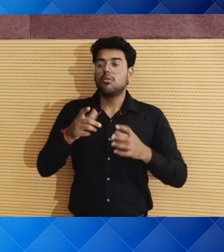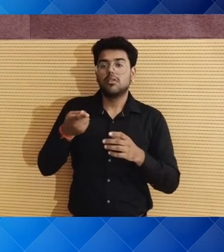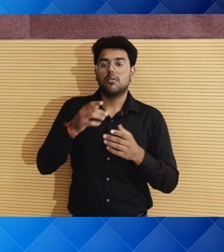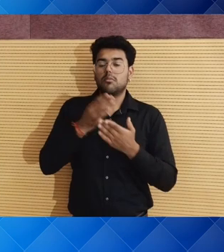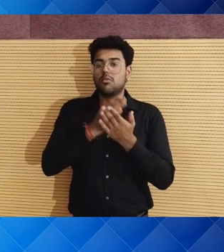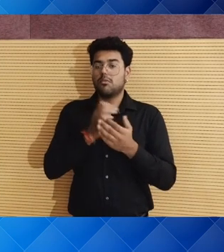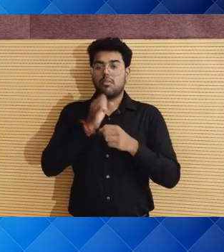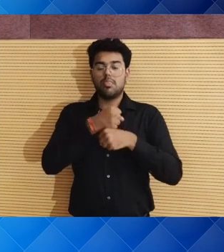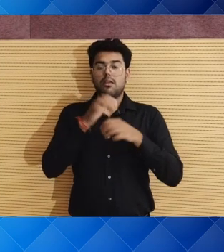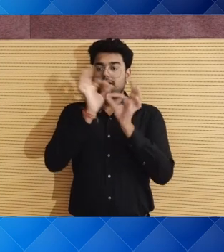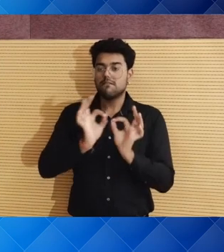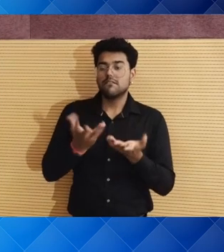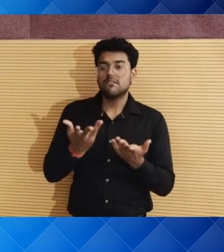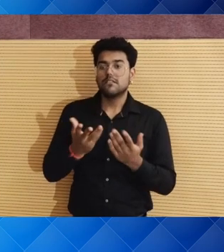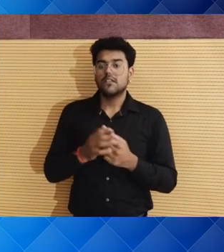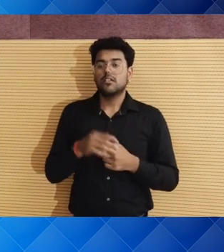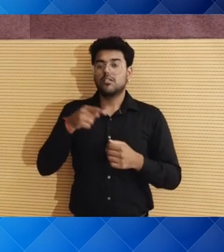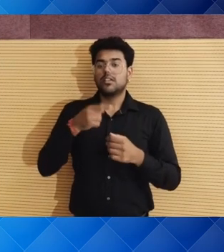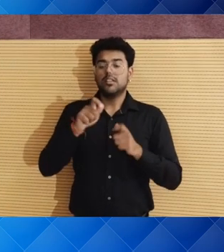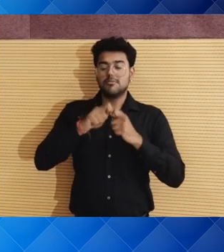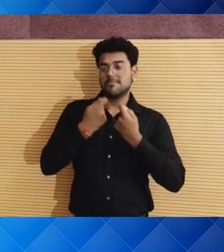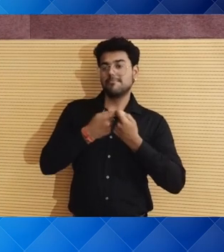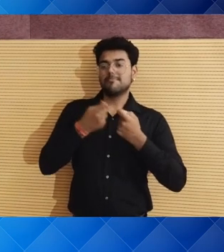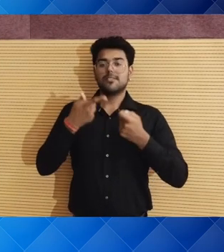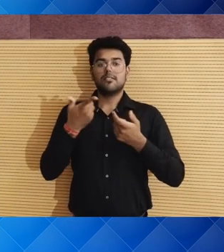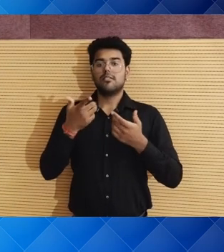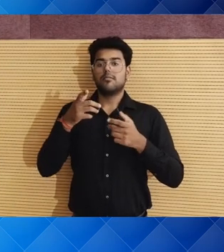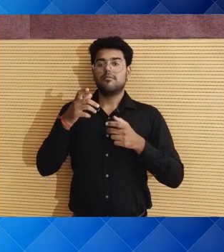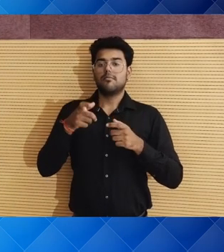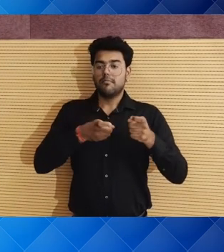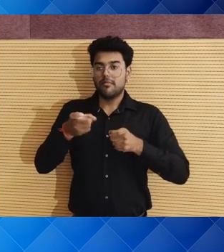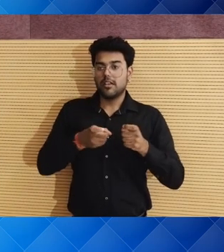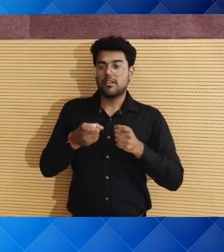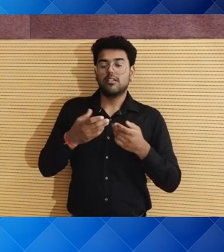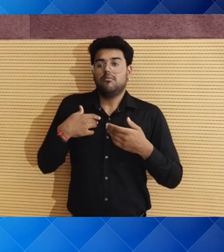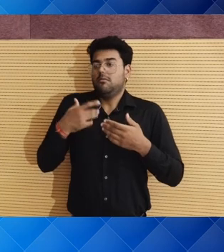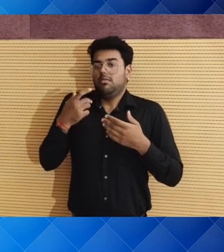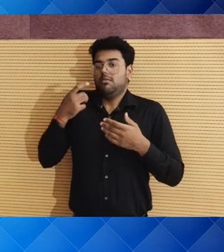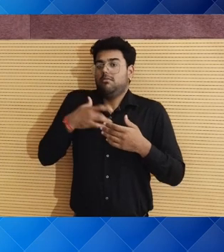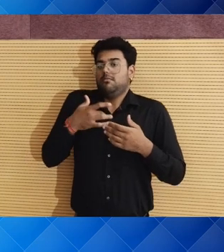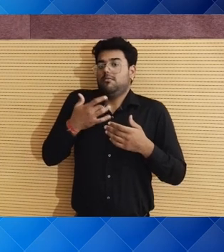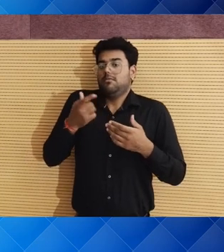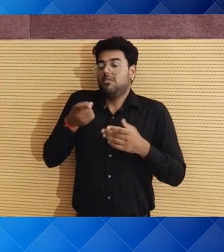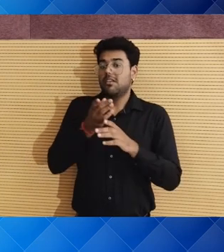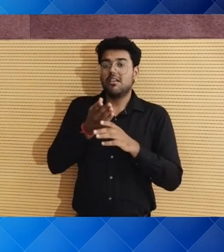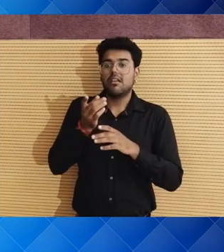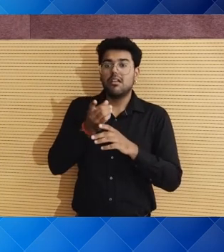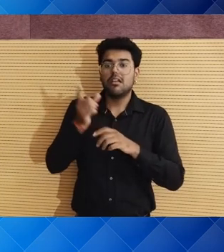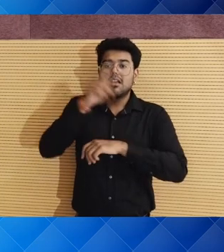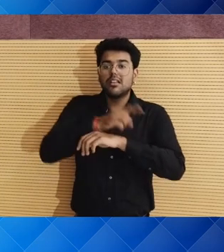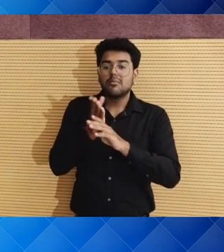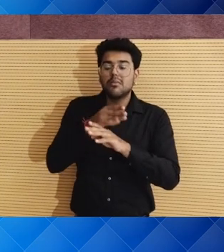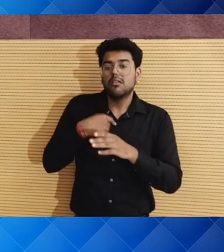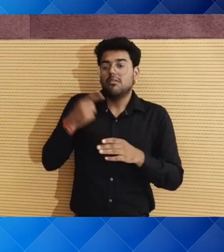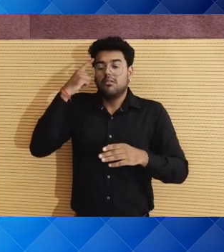बना और उन्होंने अपने टीम के साथ जिस प्रकार से हमको फैसिलिटेट किया, हमें लग नहीं रहा कि एक दिन पहले हमने ऐसा सोचा और आज ये इस तरह